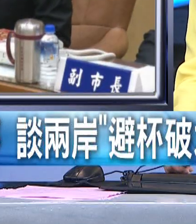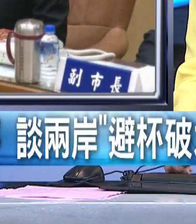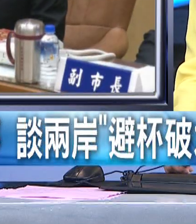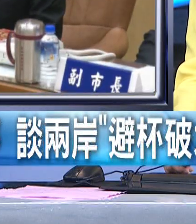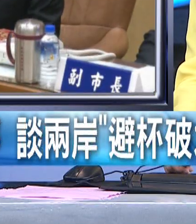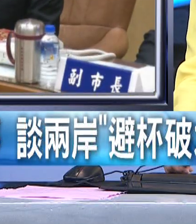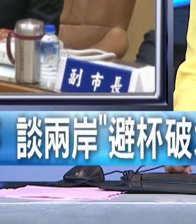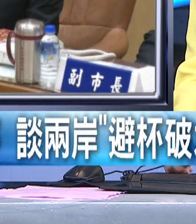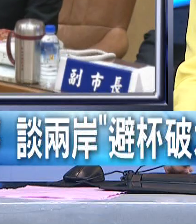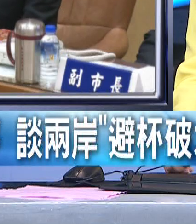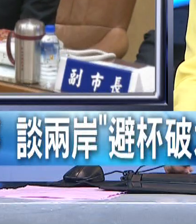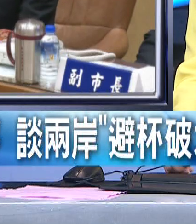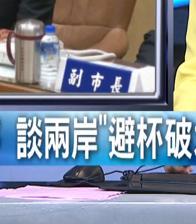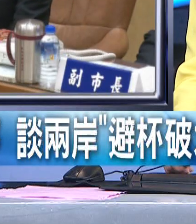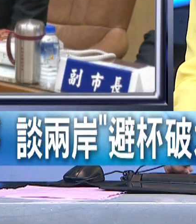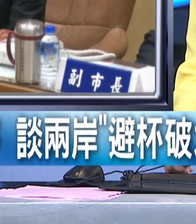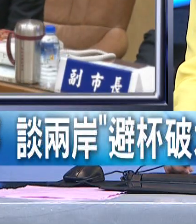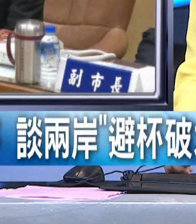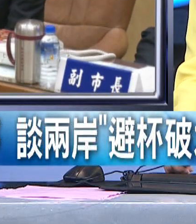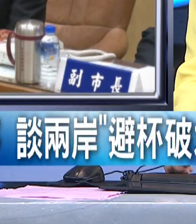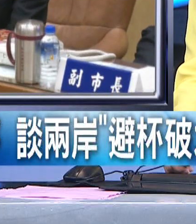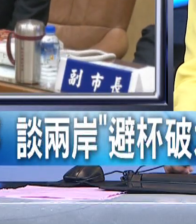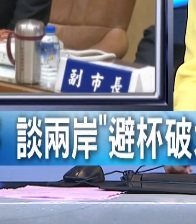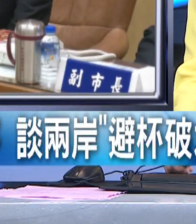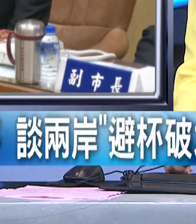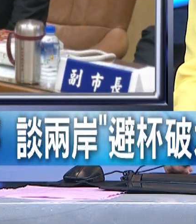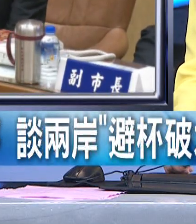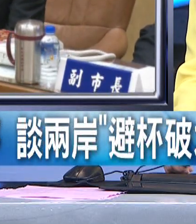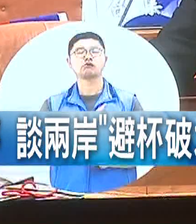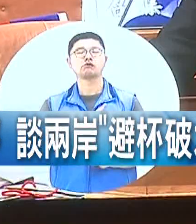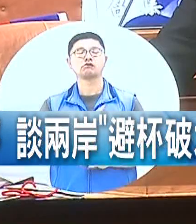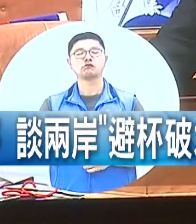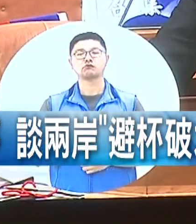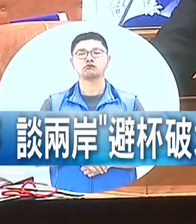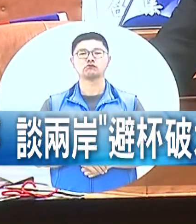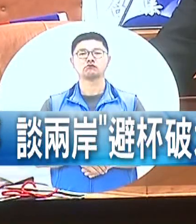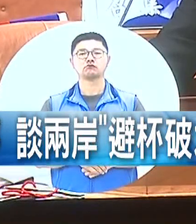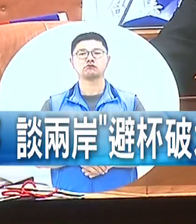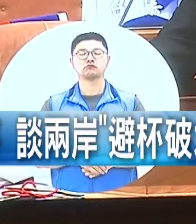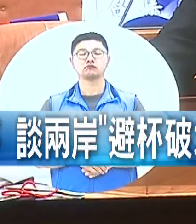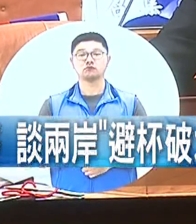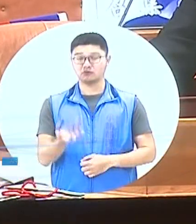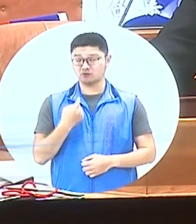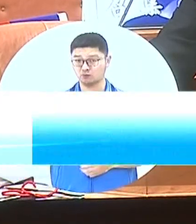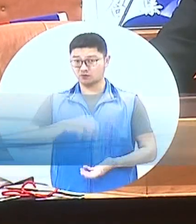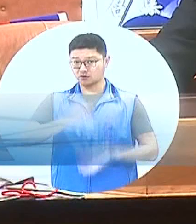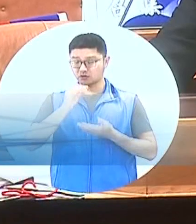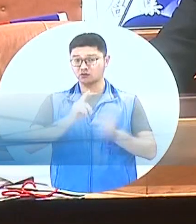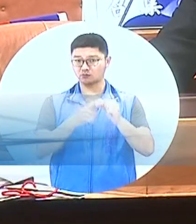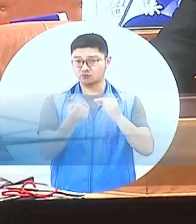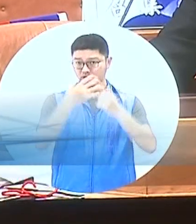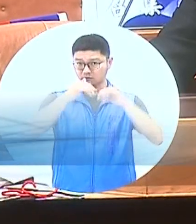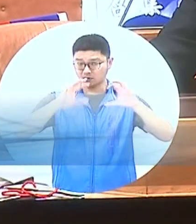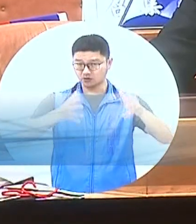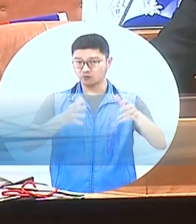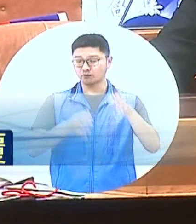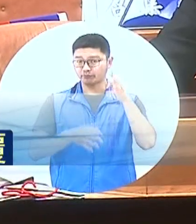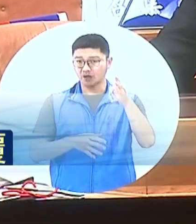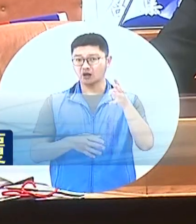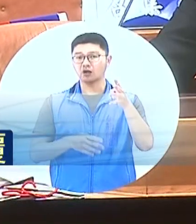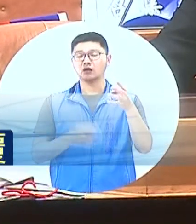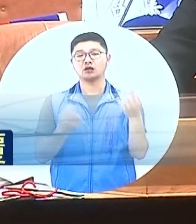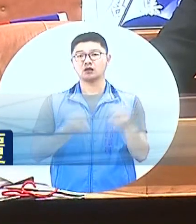说在议会上面先出手，气得他决定要报警反击。 中华民国就像杯，台湾那就